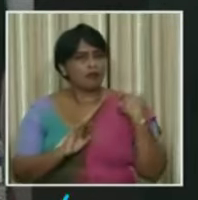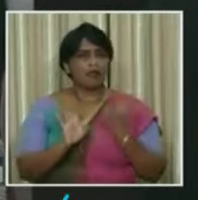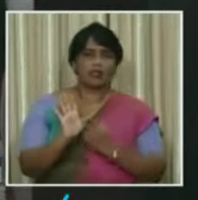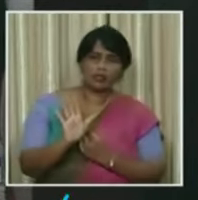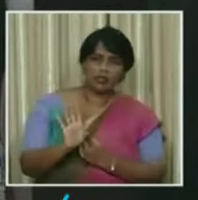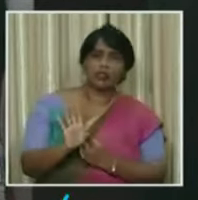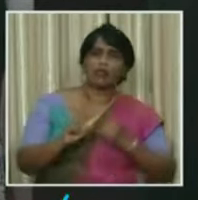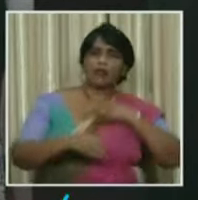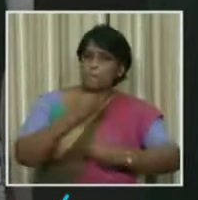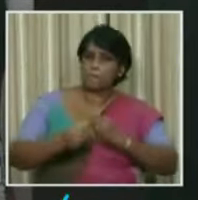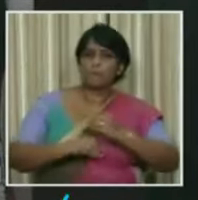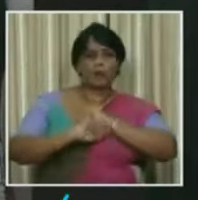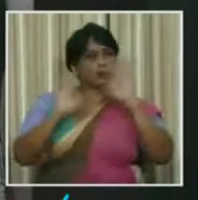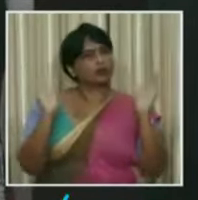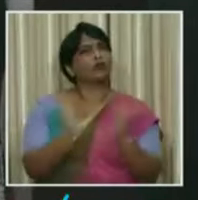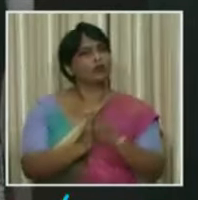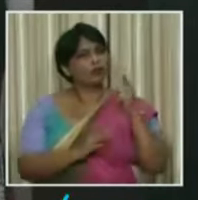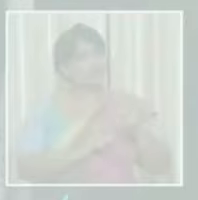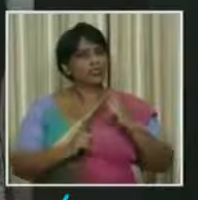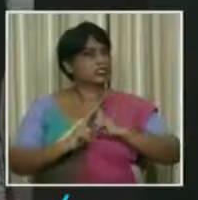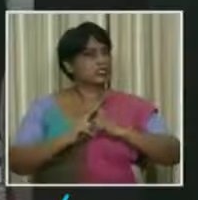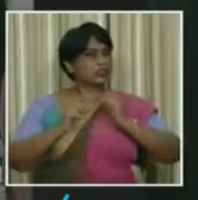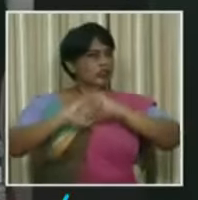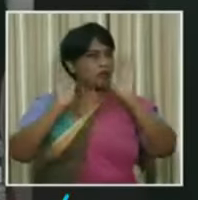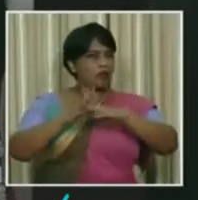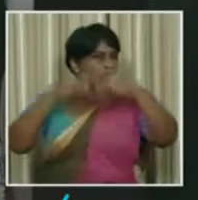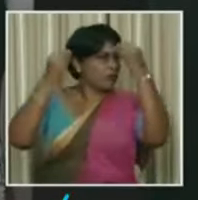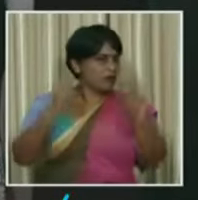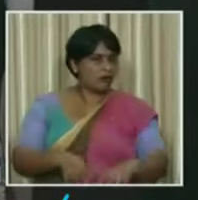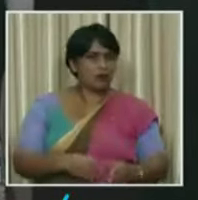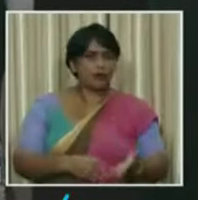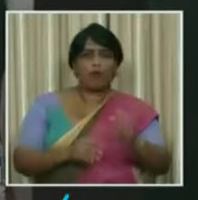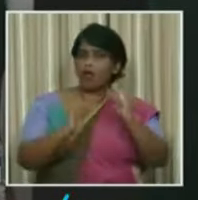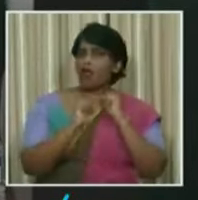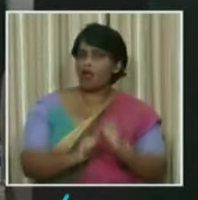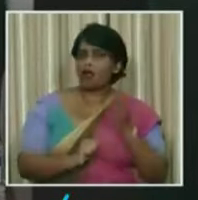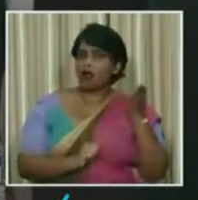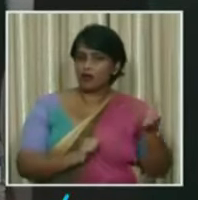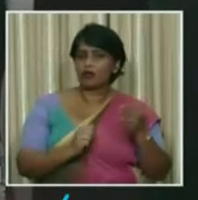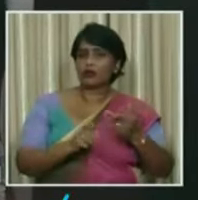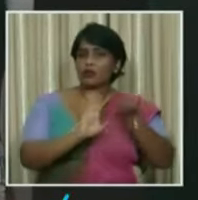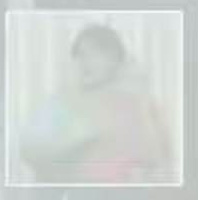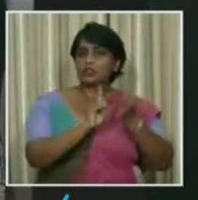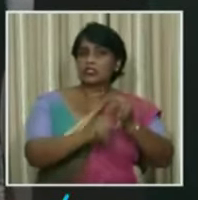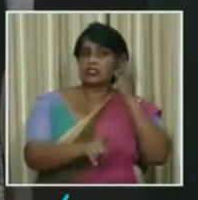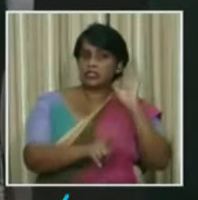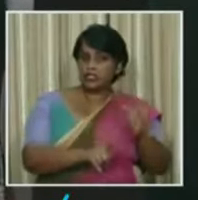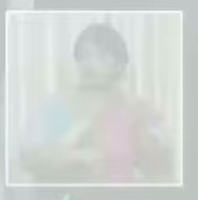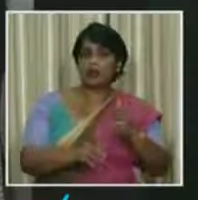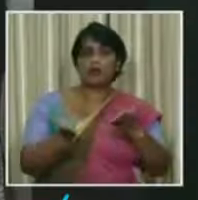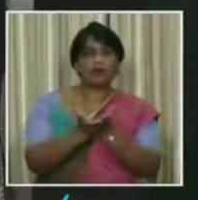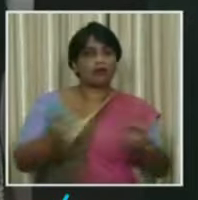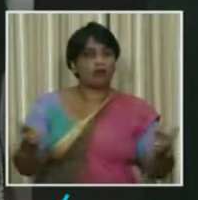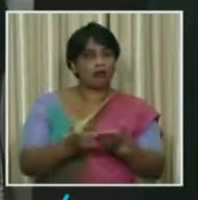කාරුණ්‍ය ව්‍යාපාරිකයෝ එයාගේ ජන ජීවිත කඩාවැටෙනකොට කොහොමද සහයෝගය දෙන්නේ මේ ජනාධිපතිවරයා පාත්තාගේ